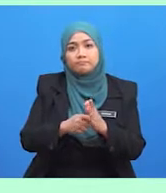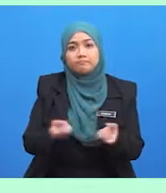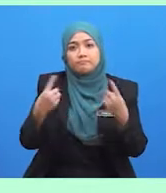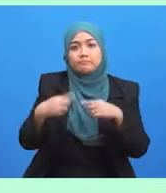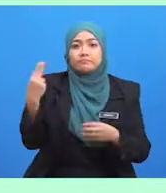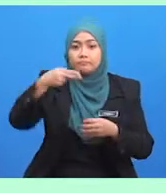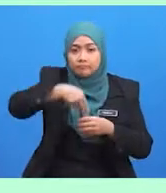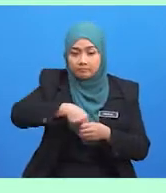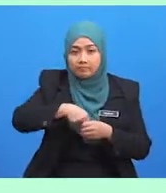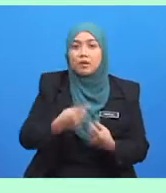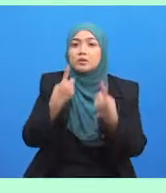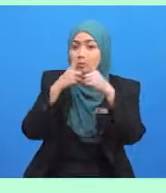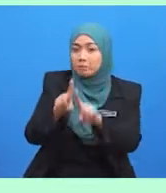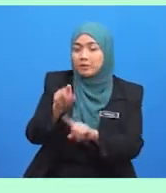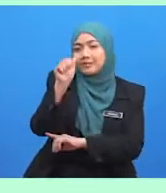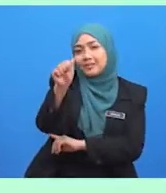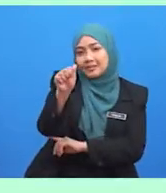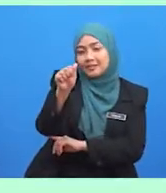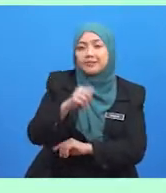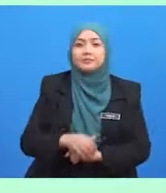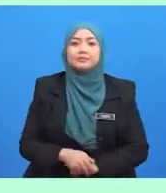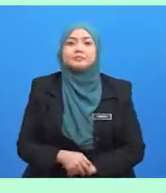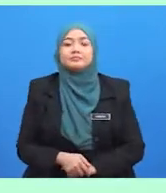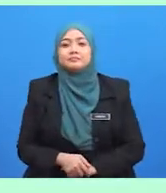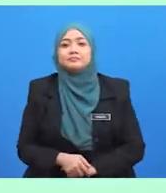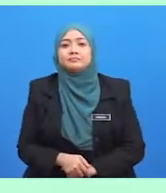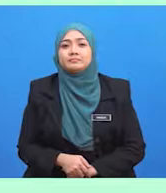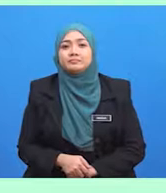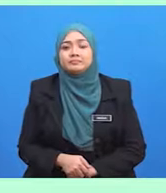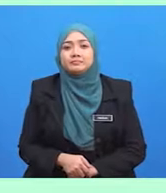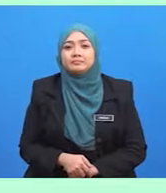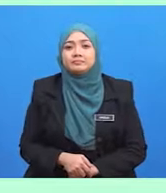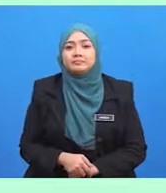hasil ialah tarif kerana ia merupakan hasil cukai negara.